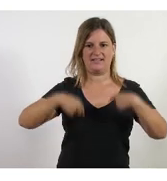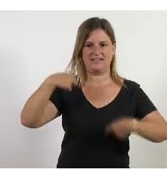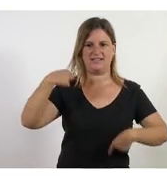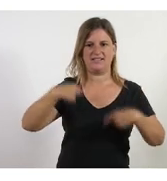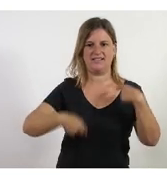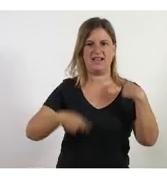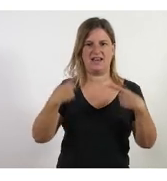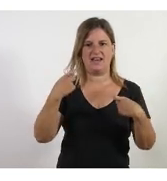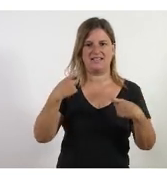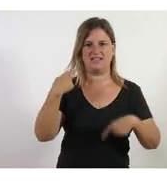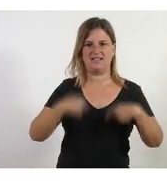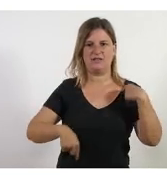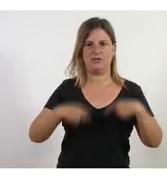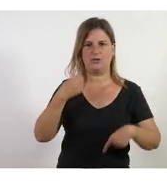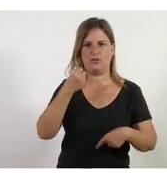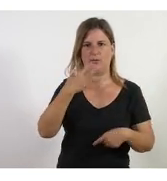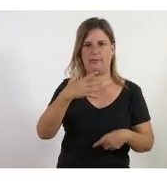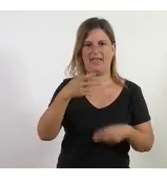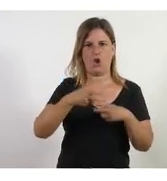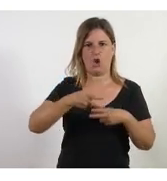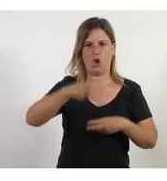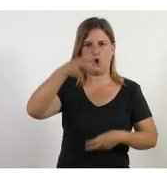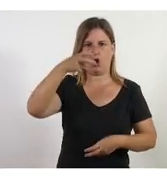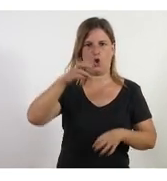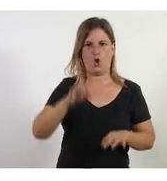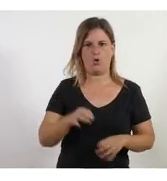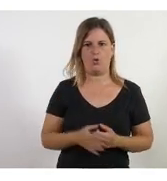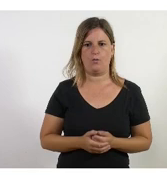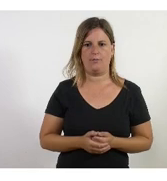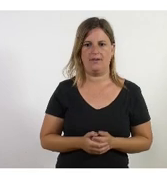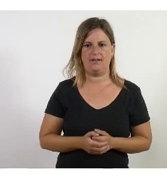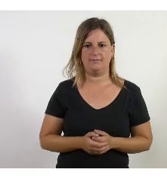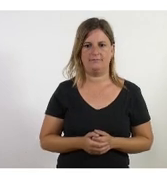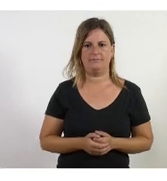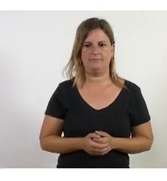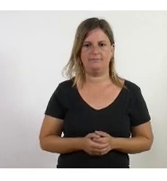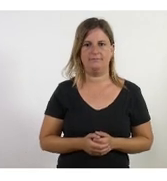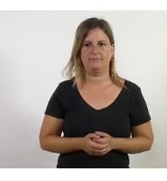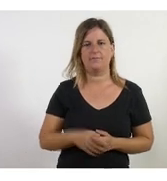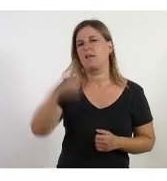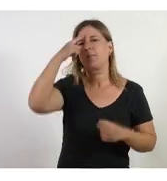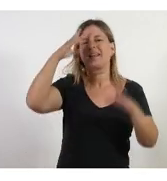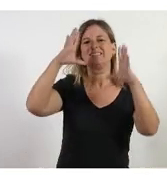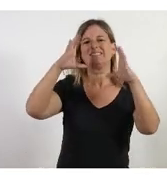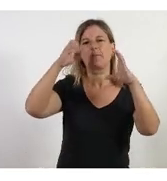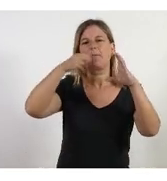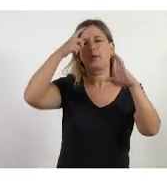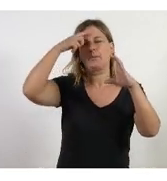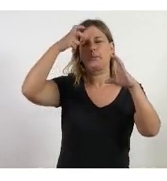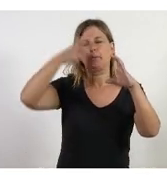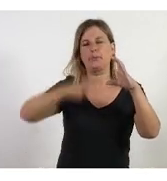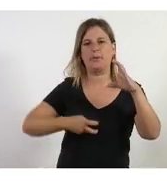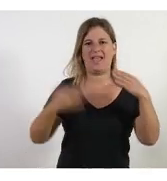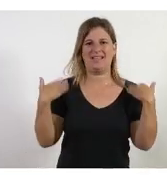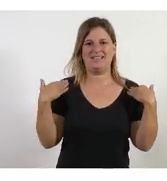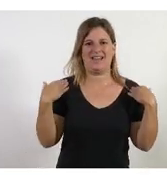que circuli bé al voltant de la nostra columna, que vagi fins a dalt de tot del cervell i torni a baixar. Doncs l'esquena